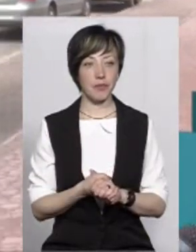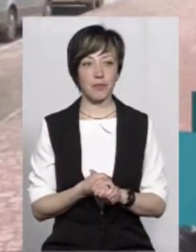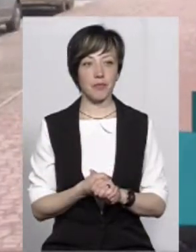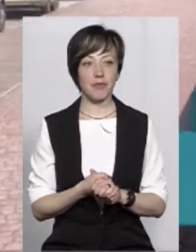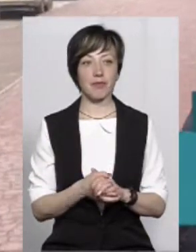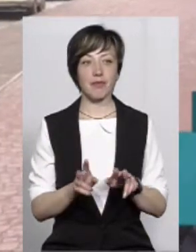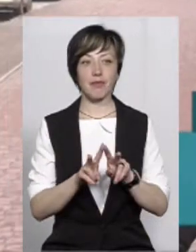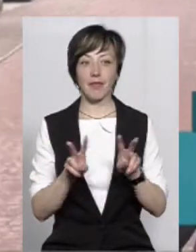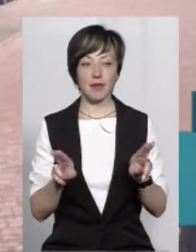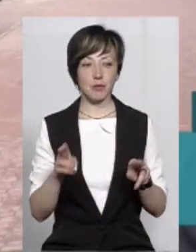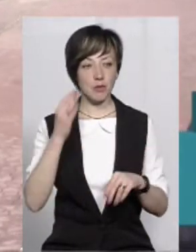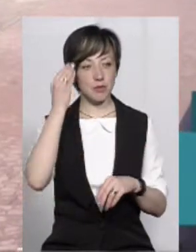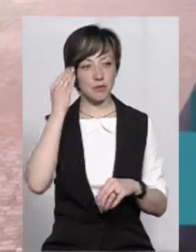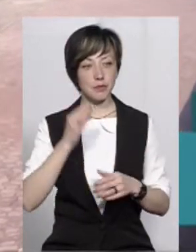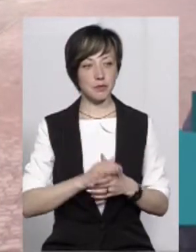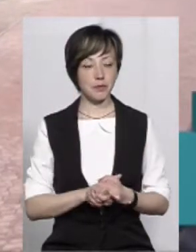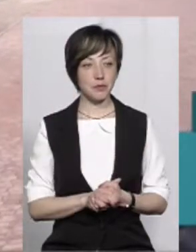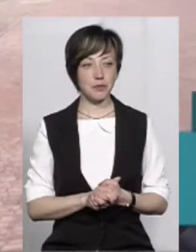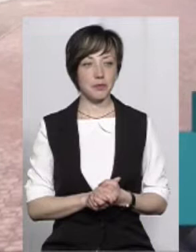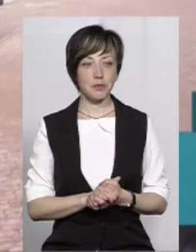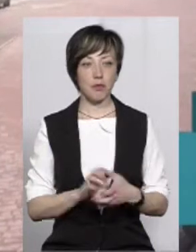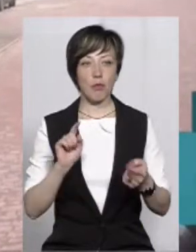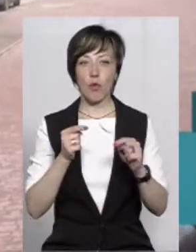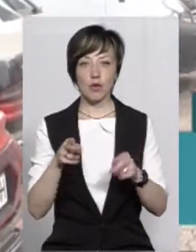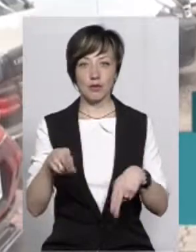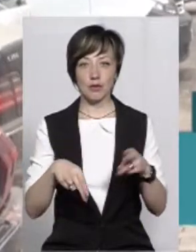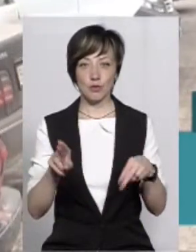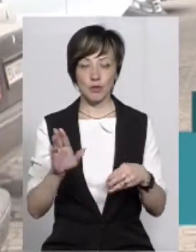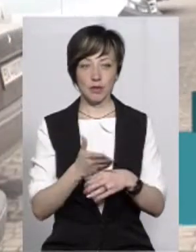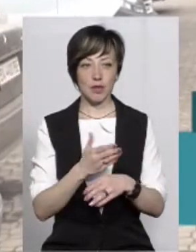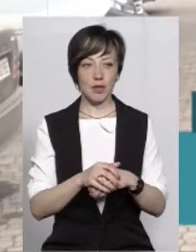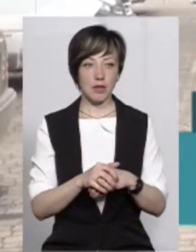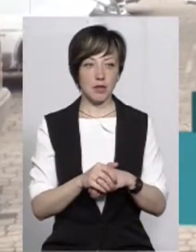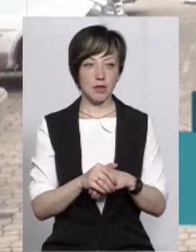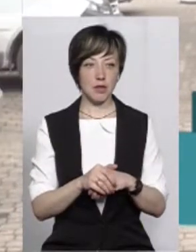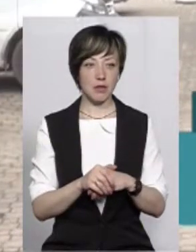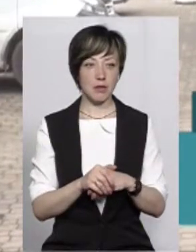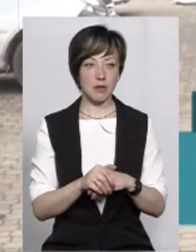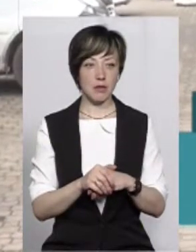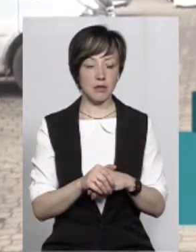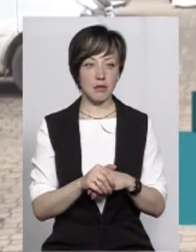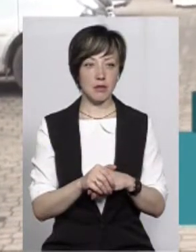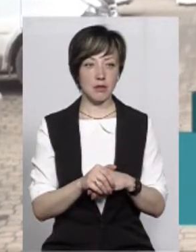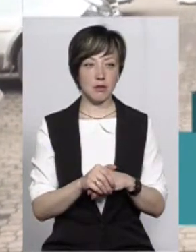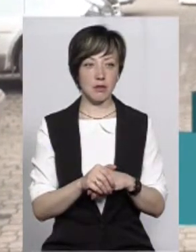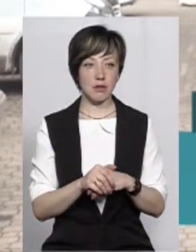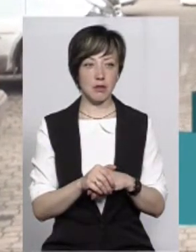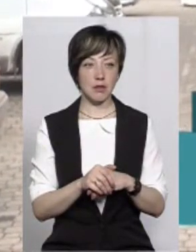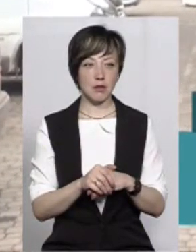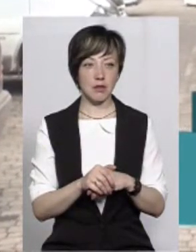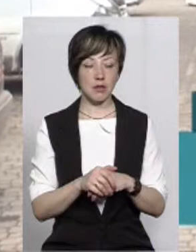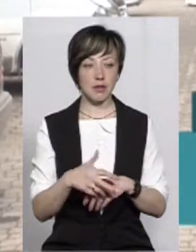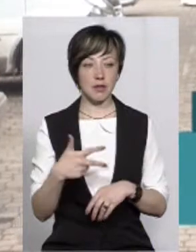Наверно, так же само вони. Да. Проти, щоб їх стерилізували. Ну, тут йде на троє